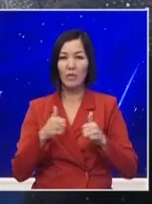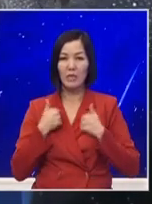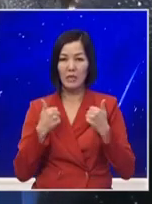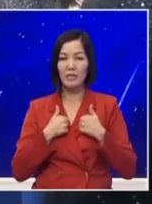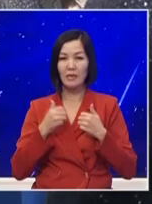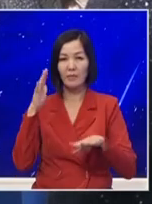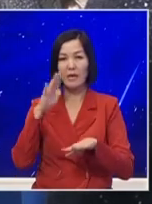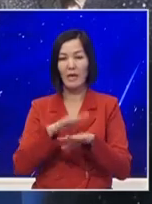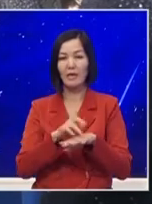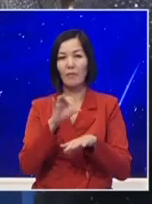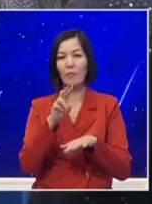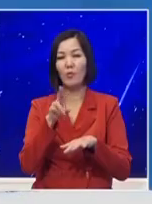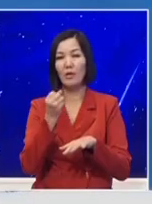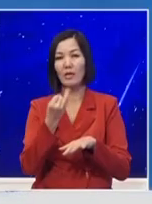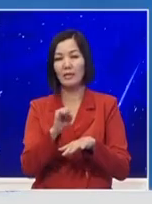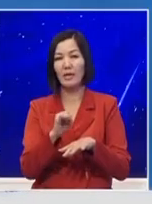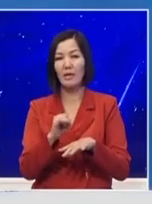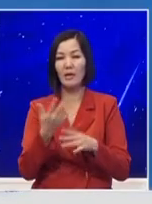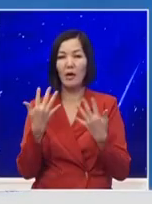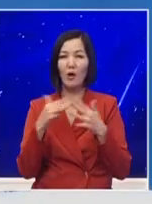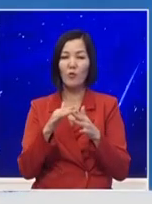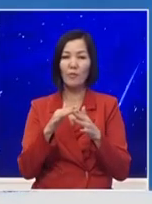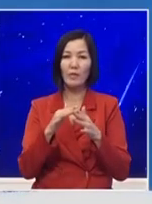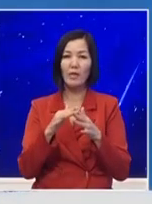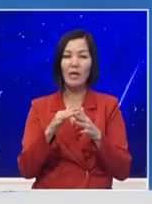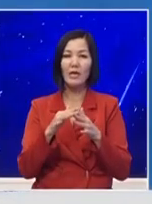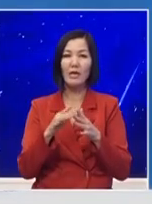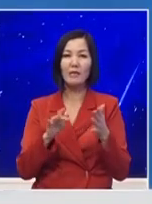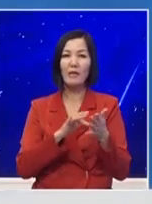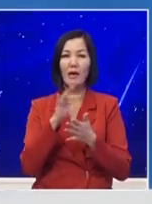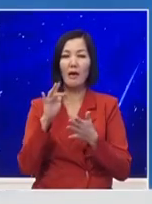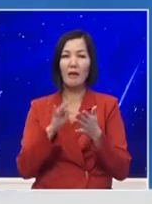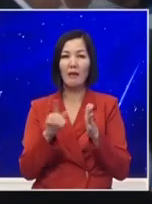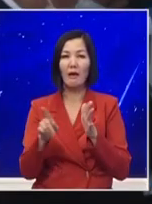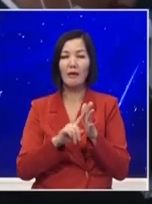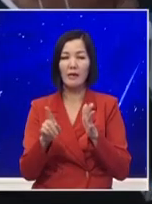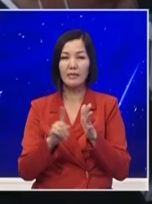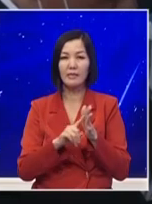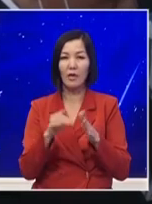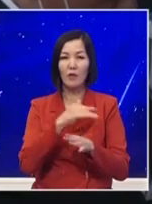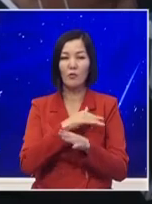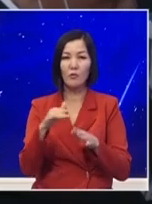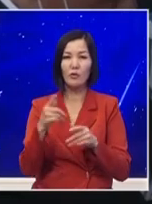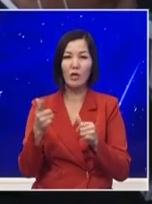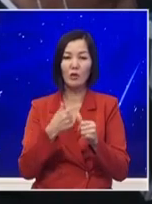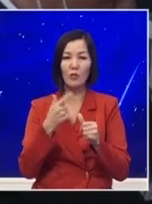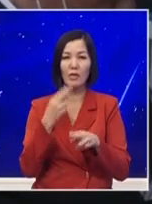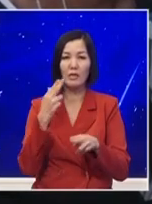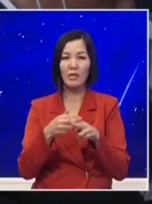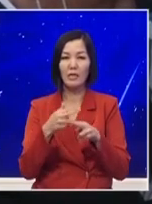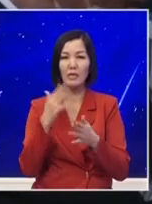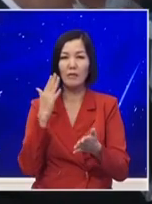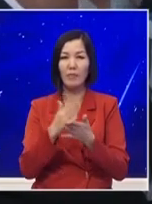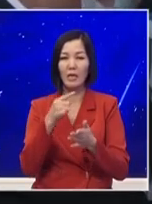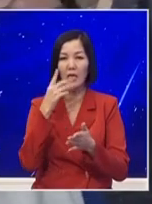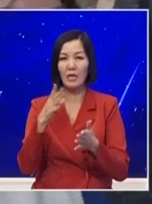есебінде боралдайлық тұрғындар ауыл мен Алматы арасындағы транспорт мәселесін көтерді. Көше атауларына байланысты да кедергілердің барын